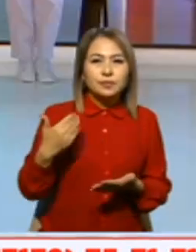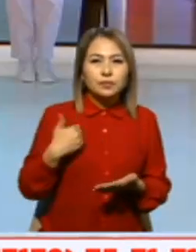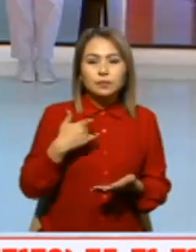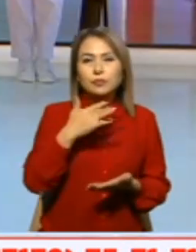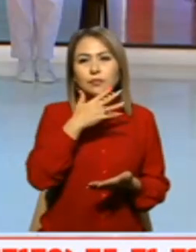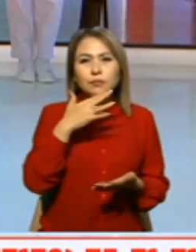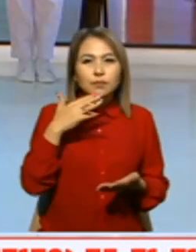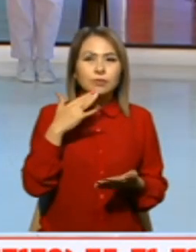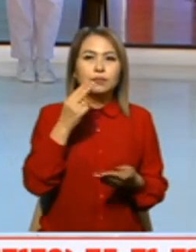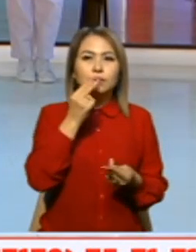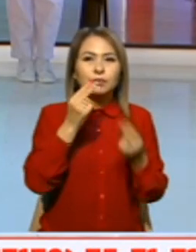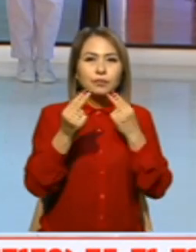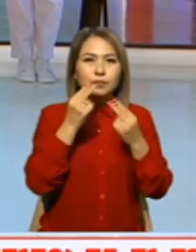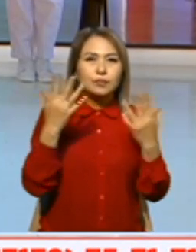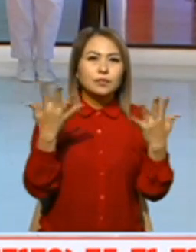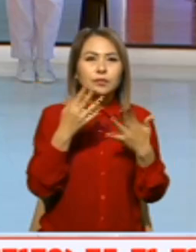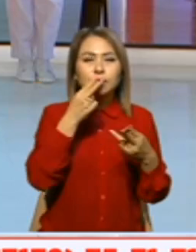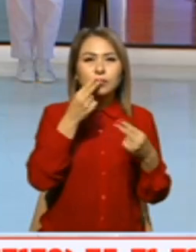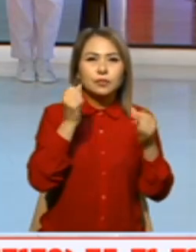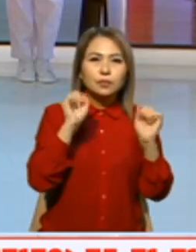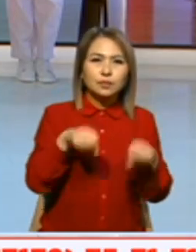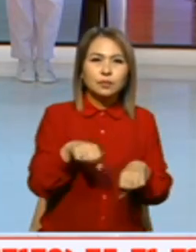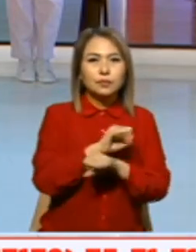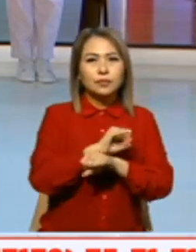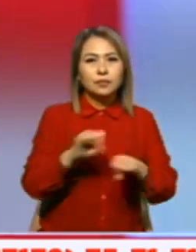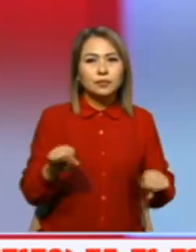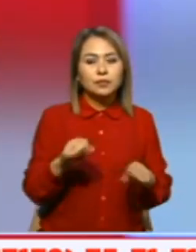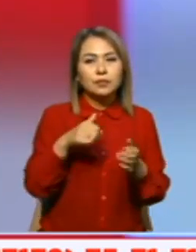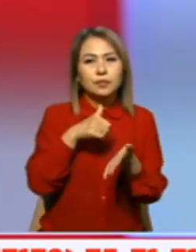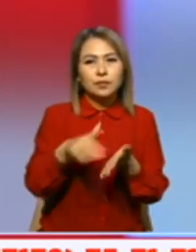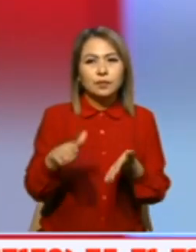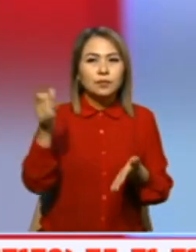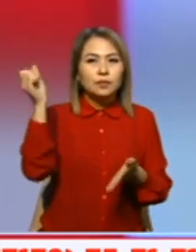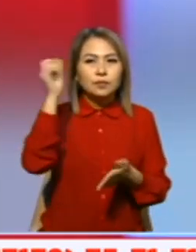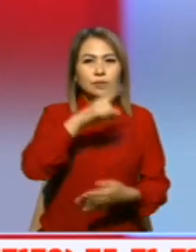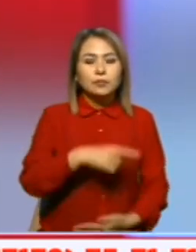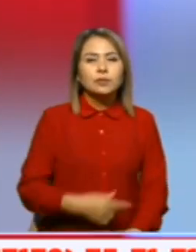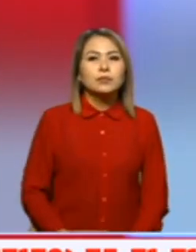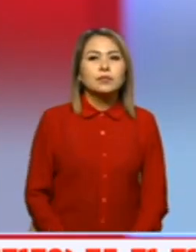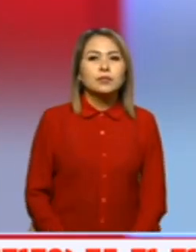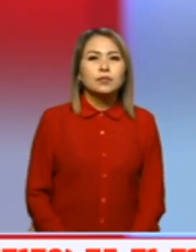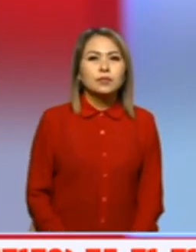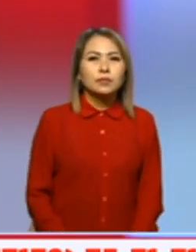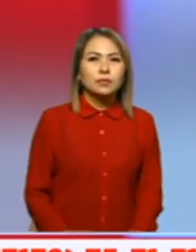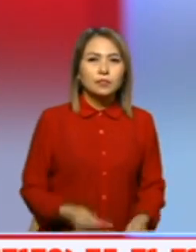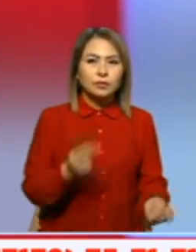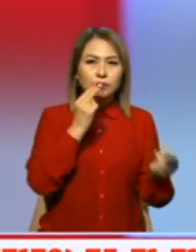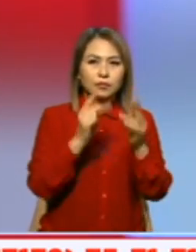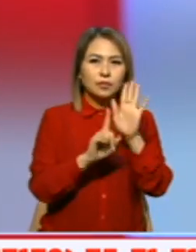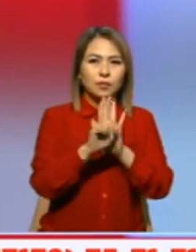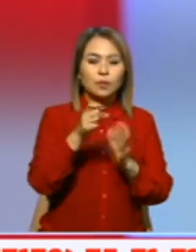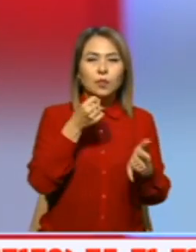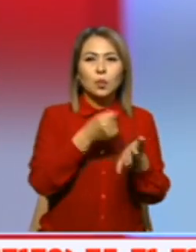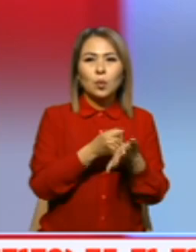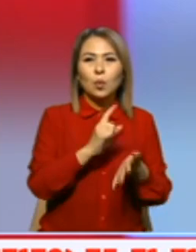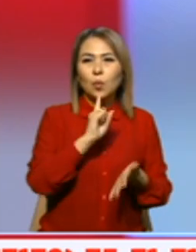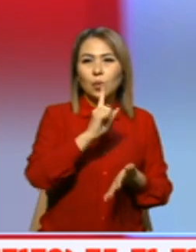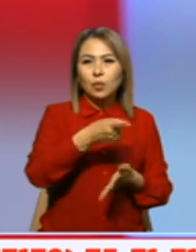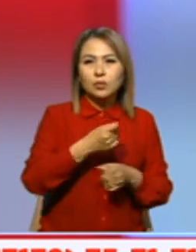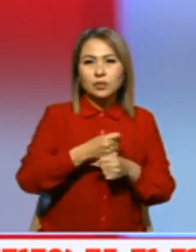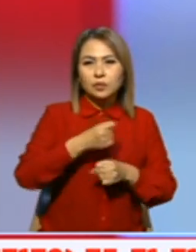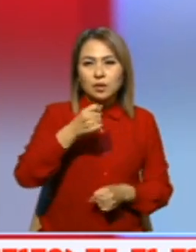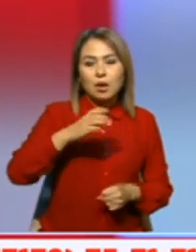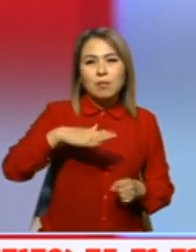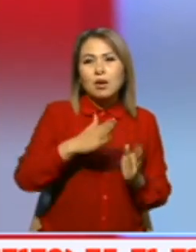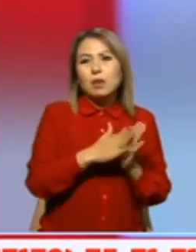толы тағам түрлері қандай, не жегіземіз және неден бас тартамыз, қысқаша айтсаңыз, иә? Тамақтануды біз бір жасқа дейін қатты қадағалаймыз да,